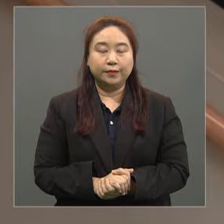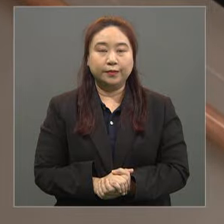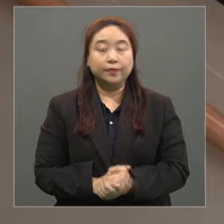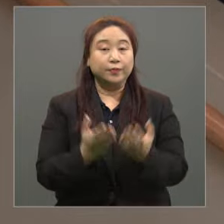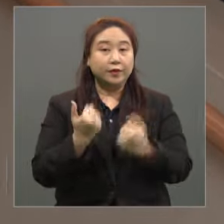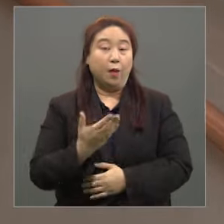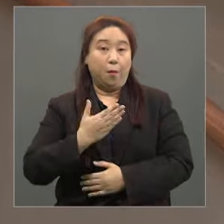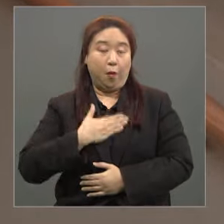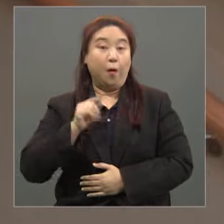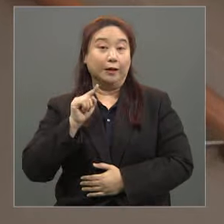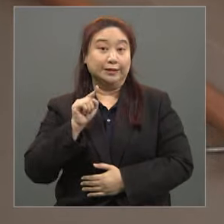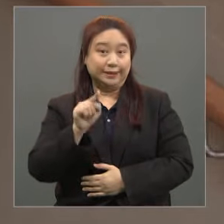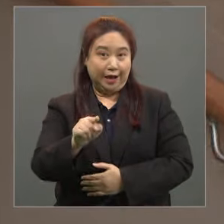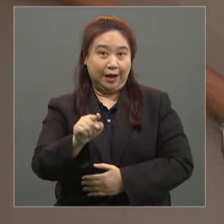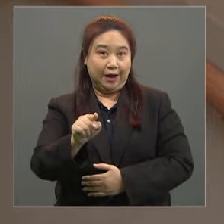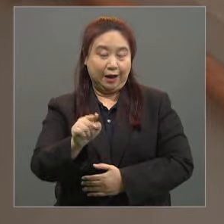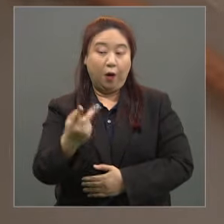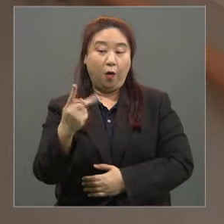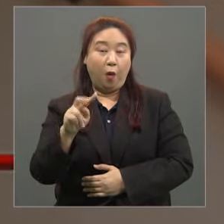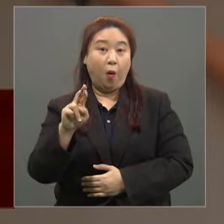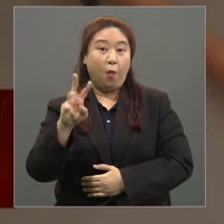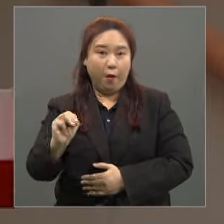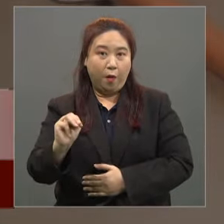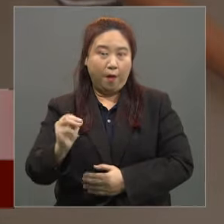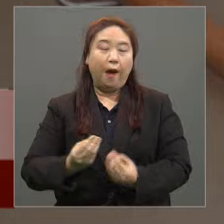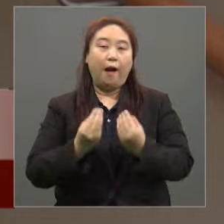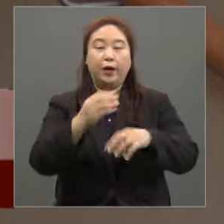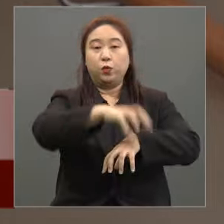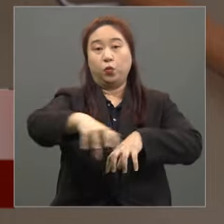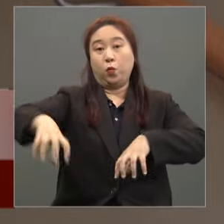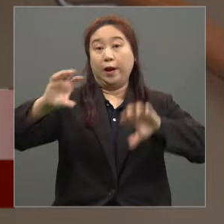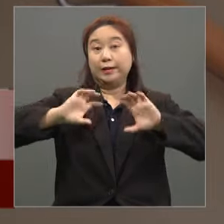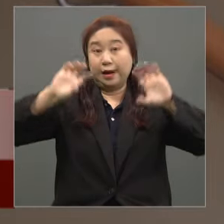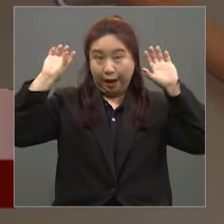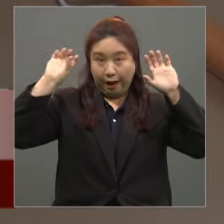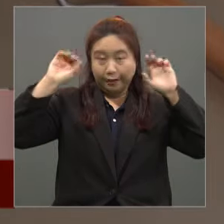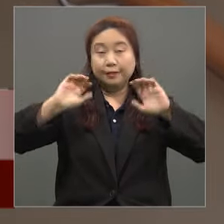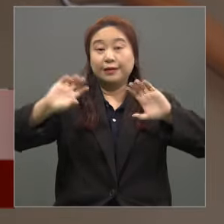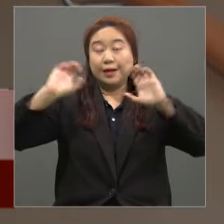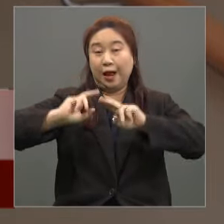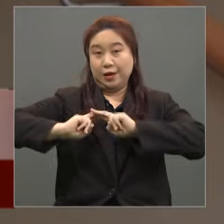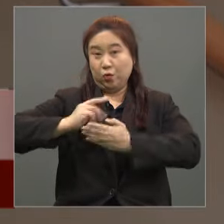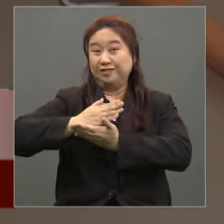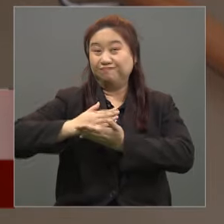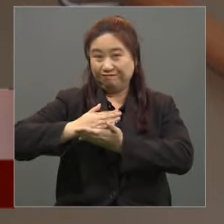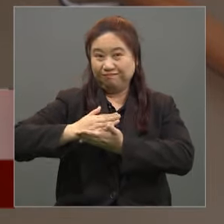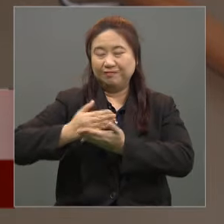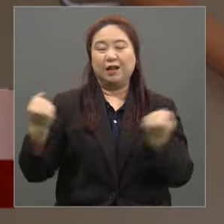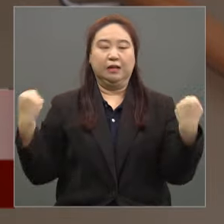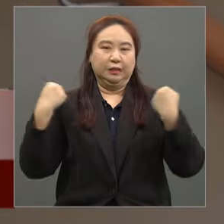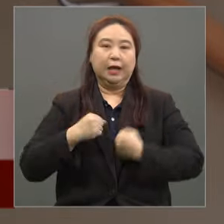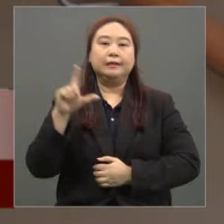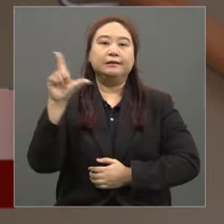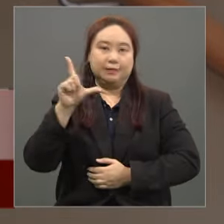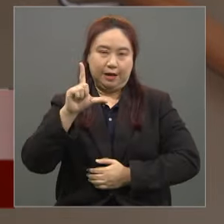ผมขอสั่งการในในครมนะครับให้ทุกหน่วยงานราชการรัฐวิสาหกิจแต่งกายด้วยสีเหลืองที่มี